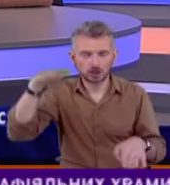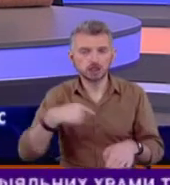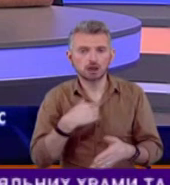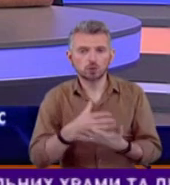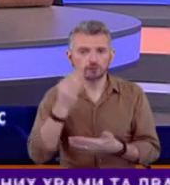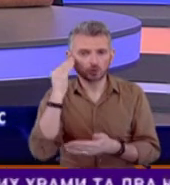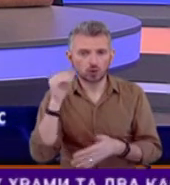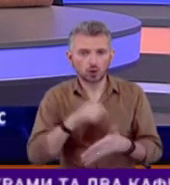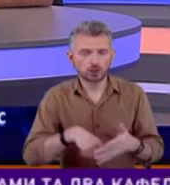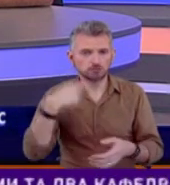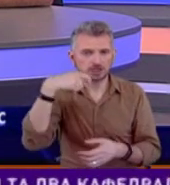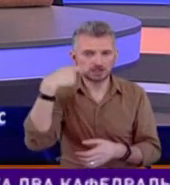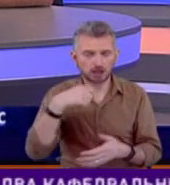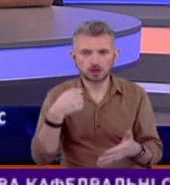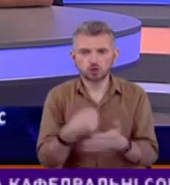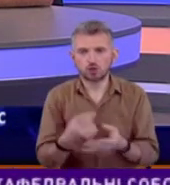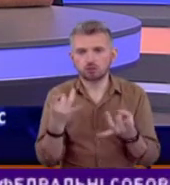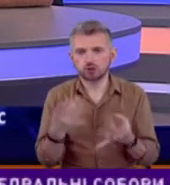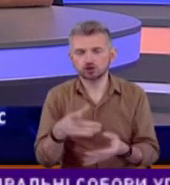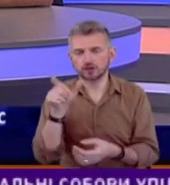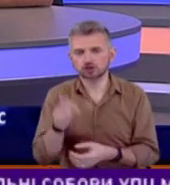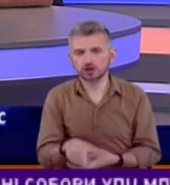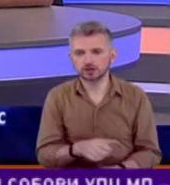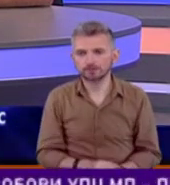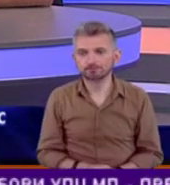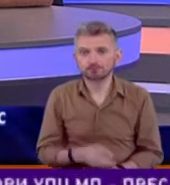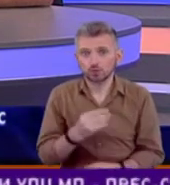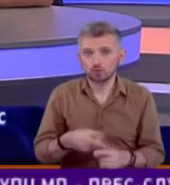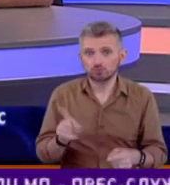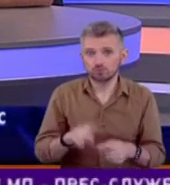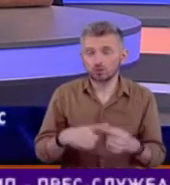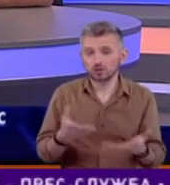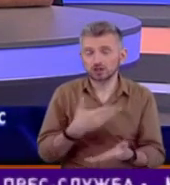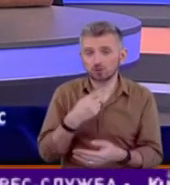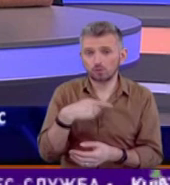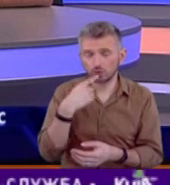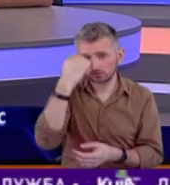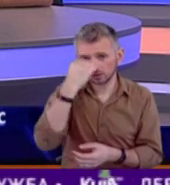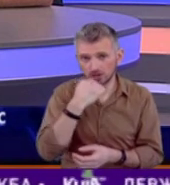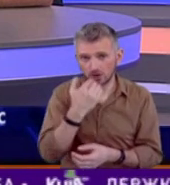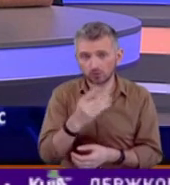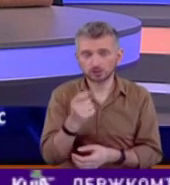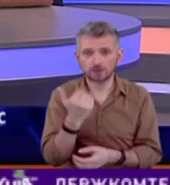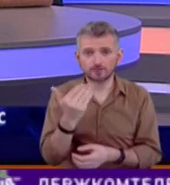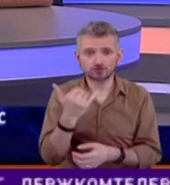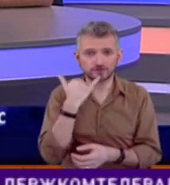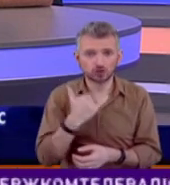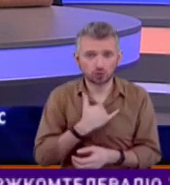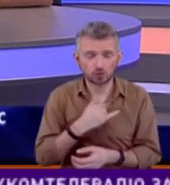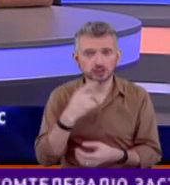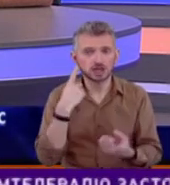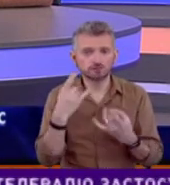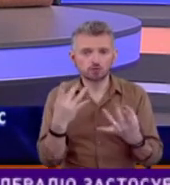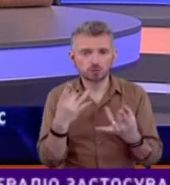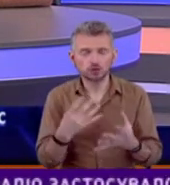виду от президента до обычного гражданина. Ну, власне, про це ми говоримо. Дякую, пане Сергію, за ваш дзвінок і за